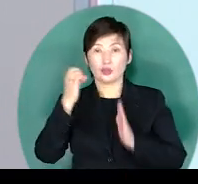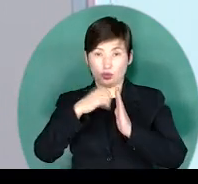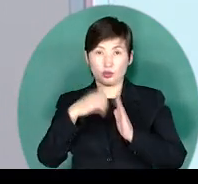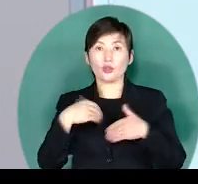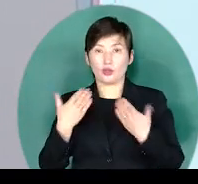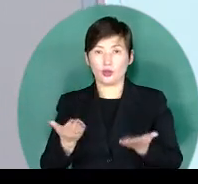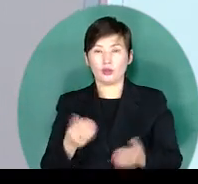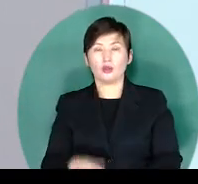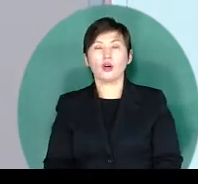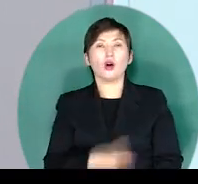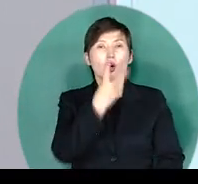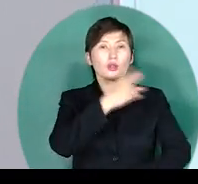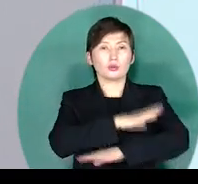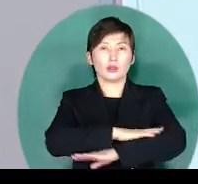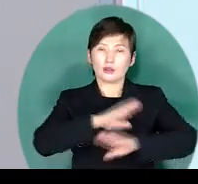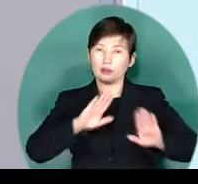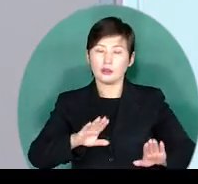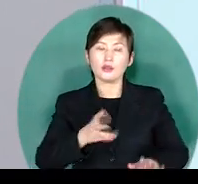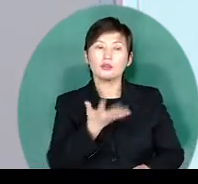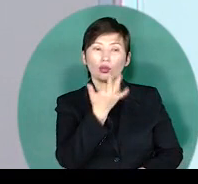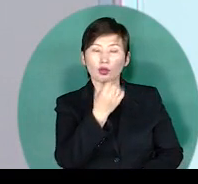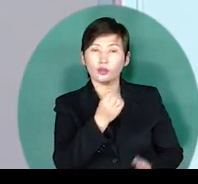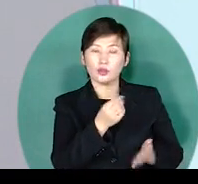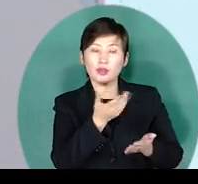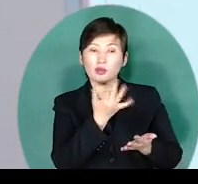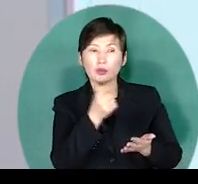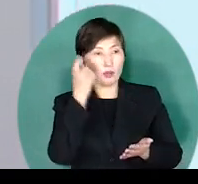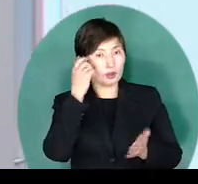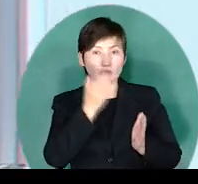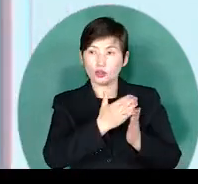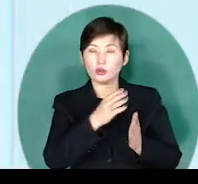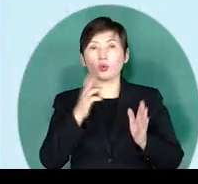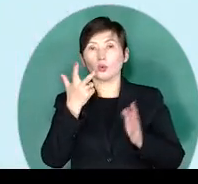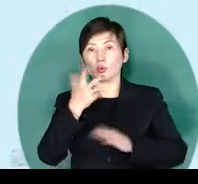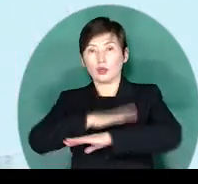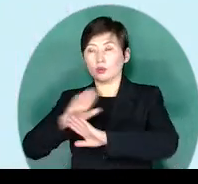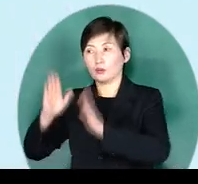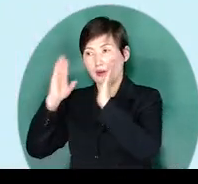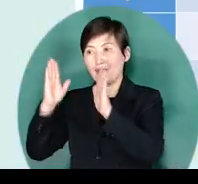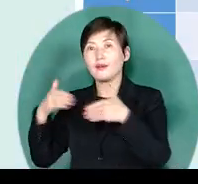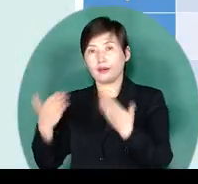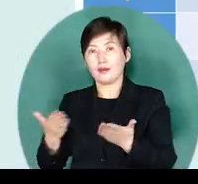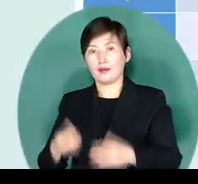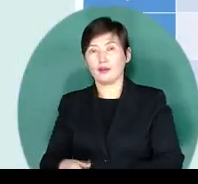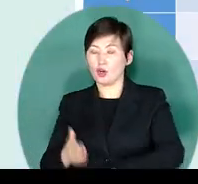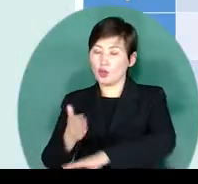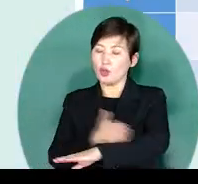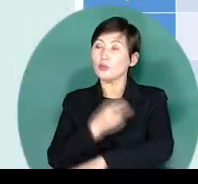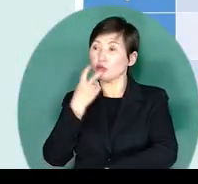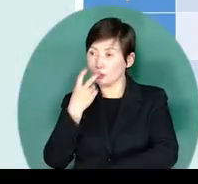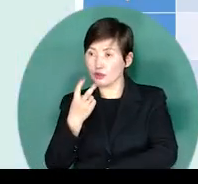байна. За, 2 дугаар ангийнхныг мөнгөний дэвсгэртийг тоолж байгаа хооронд 3 дугаар ангийн суралцагчид анхаарлаа хандуулна. За, өмнө